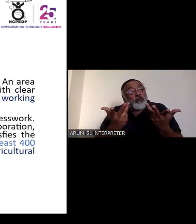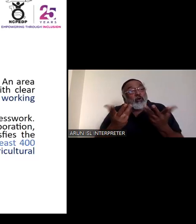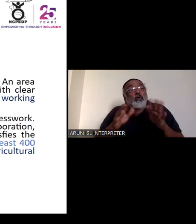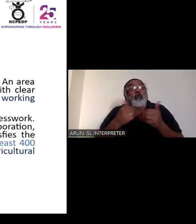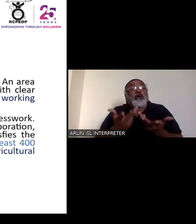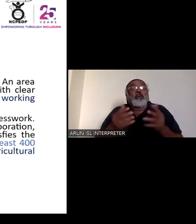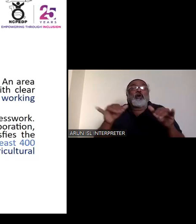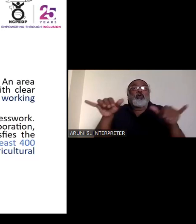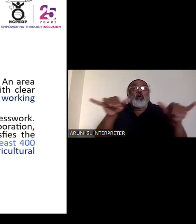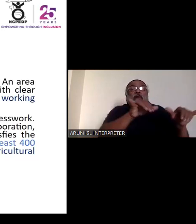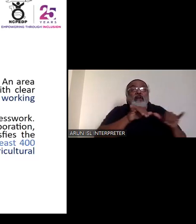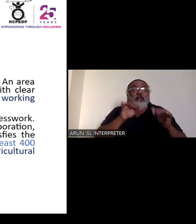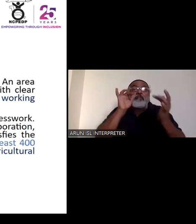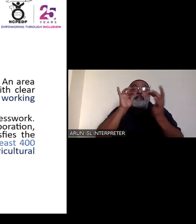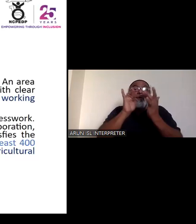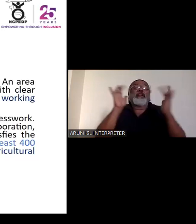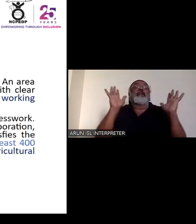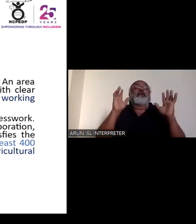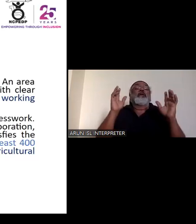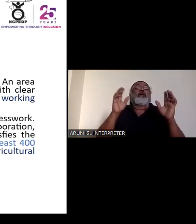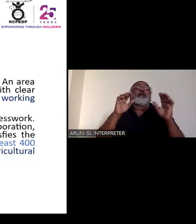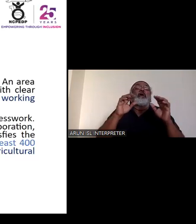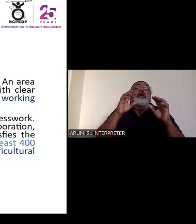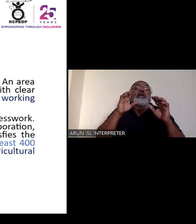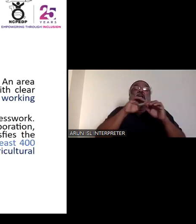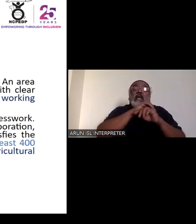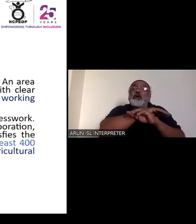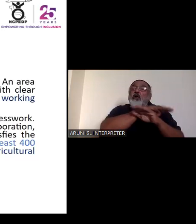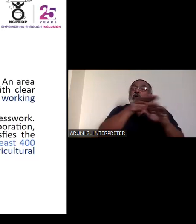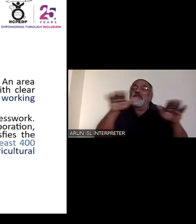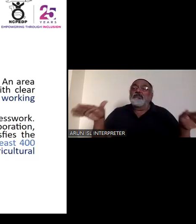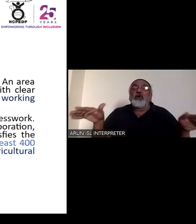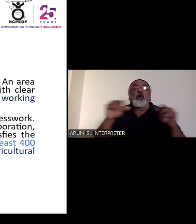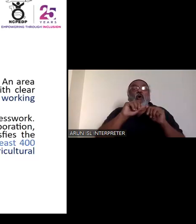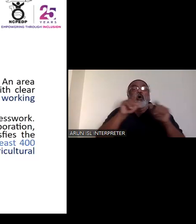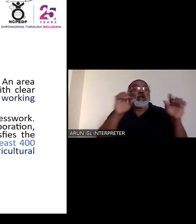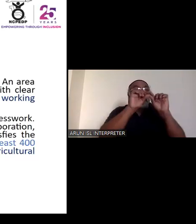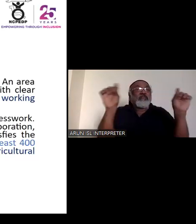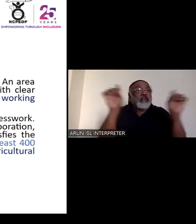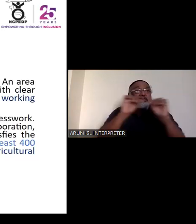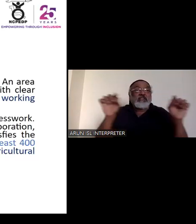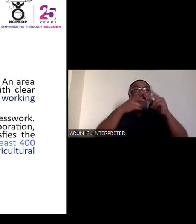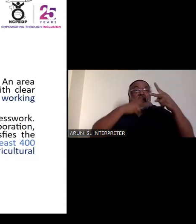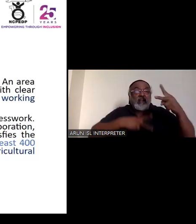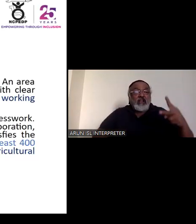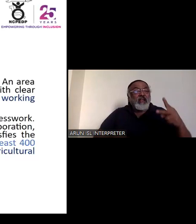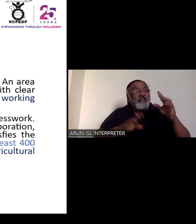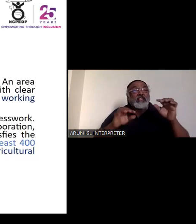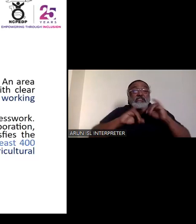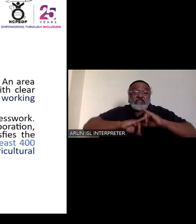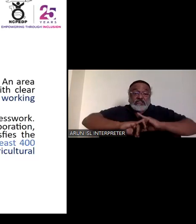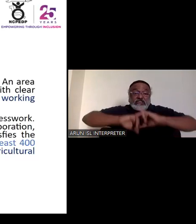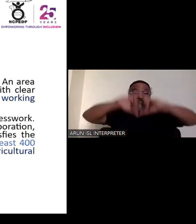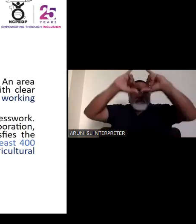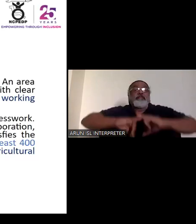common point which is found across these definitions in several departments. कौन से